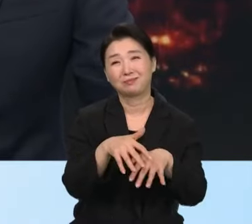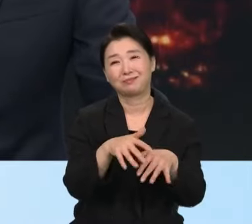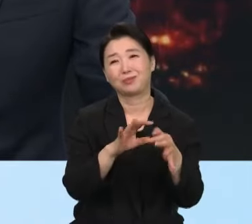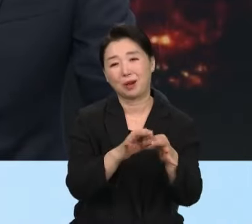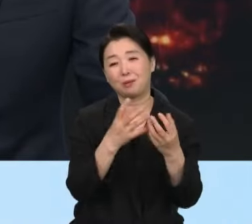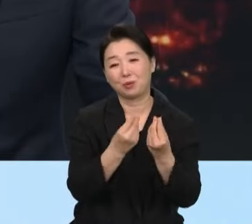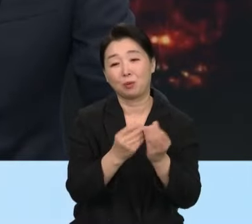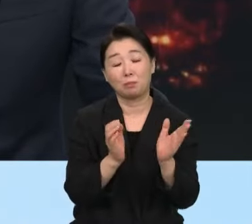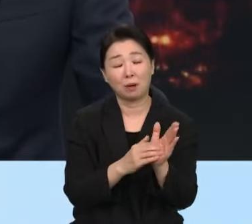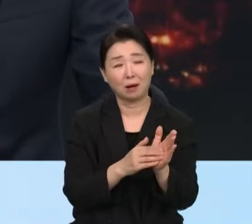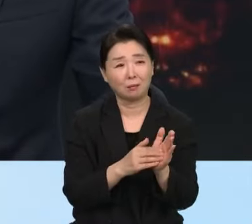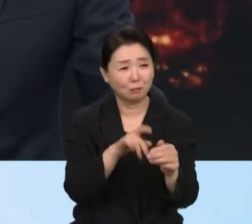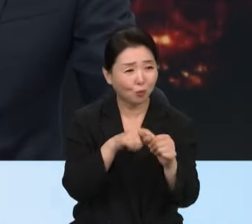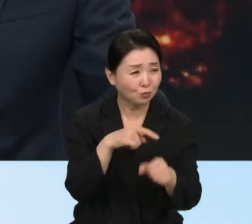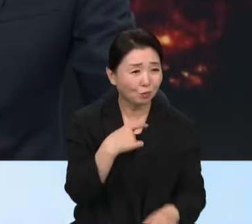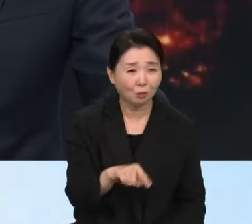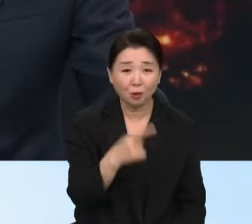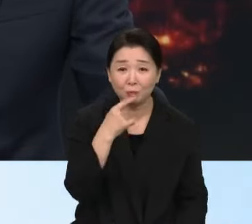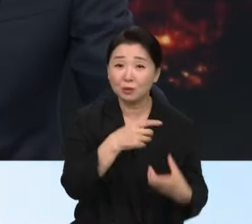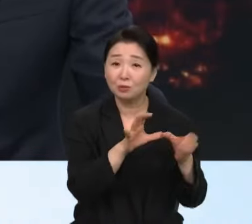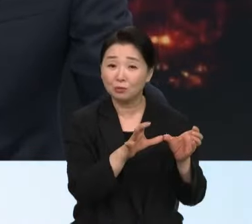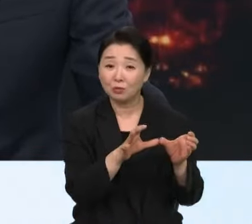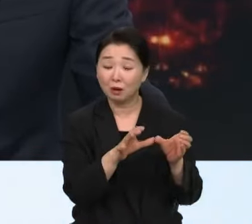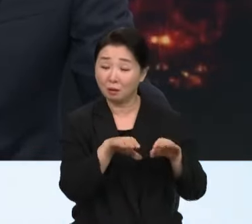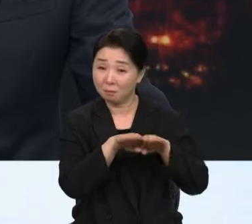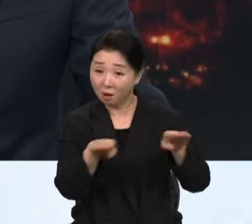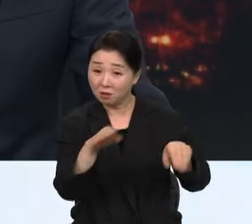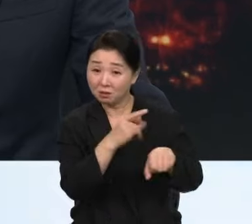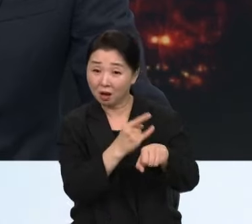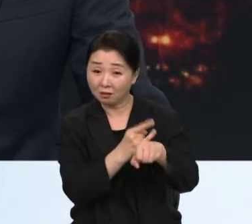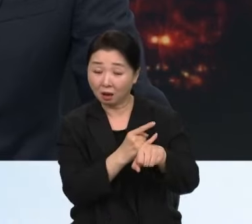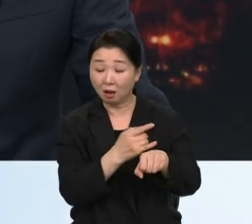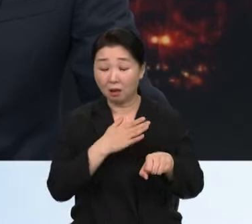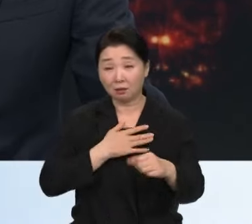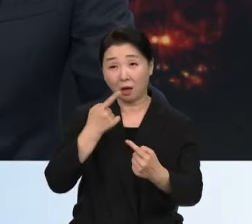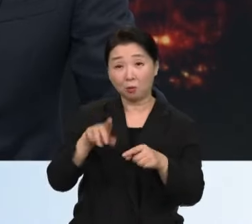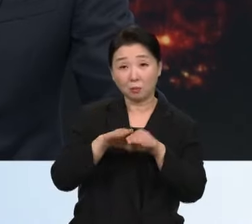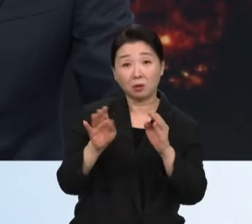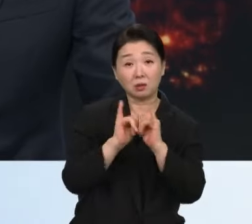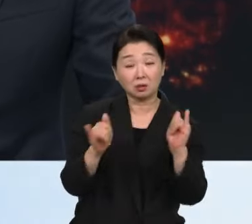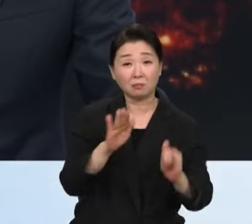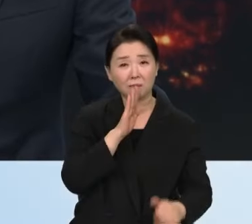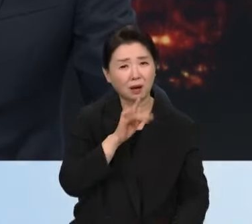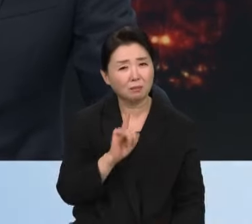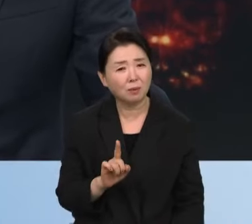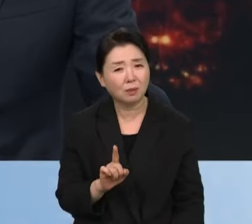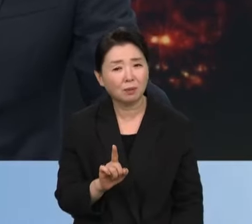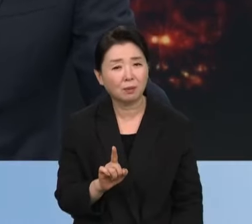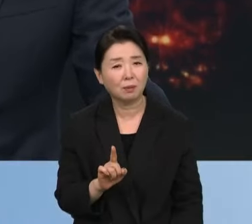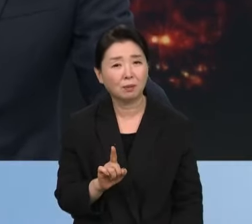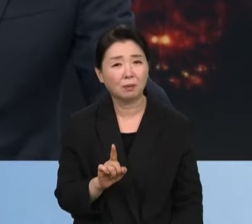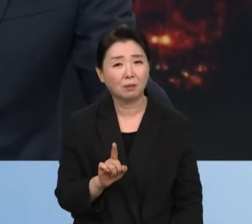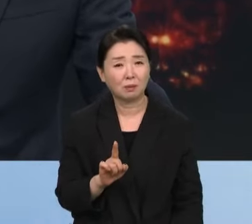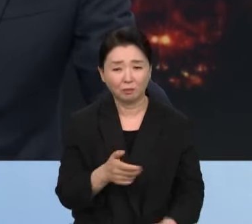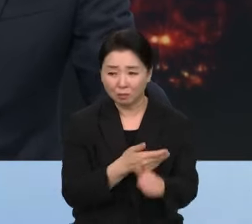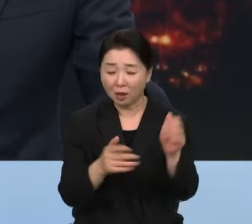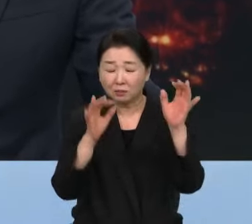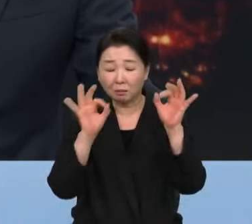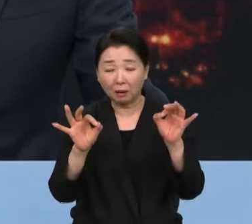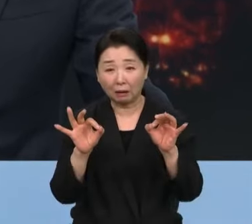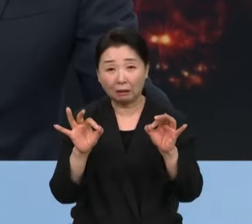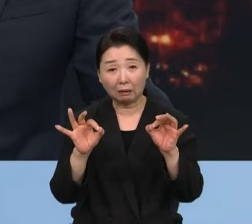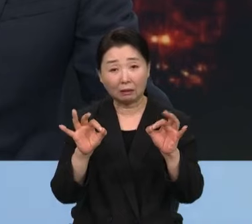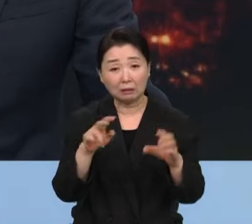그러면 무슨 취지입니까? 그러니까 민주당이 평등하다, 나보다 훨씬 더 평등한 사람들이다 이 얘기를 하는 건가요? 그러니까 이제 맥락상으로 보면 야당이